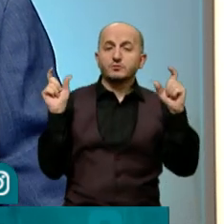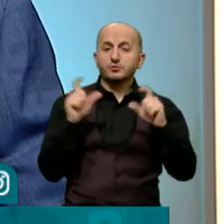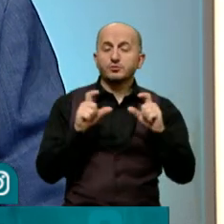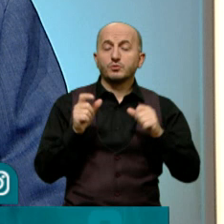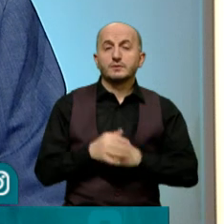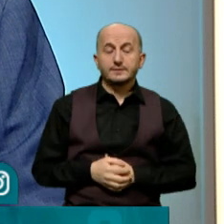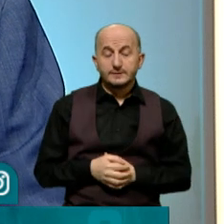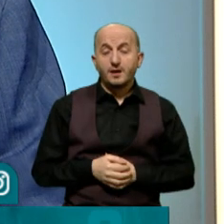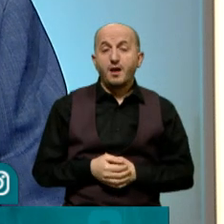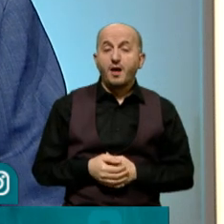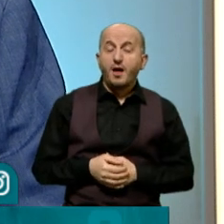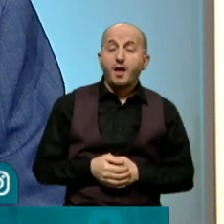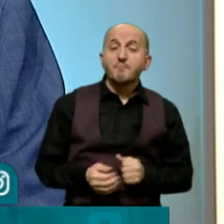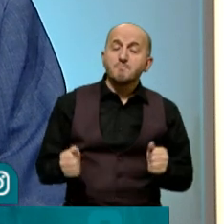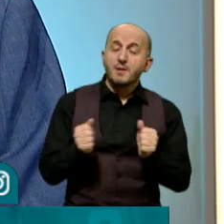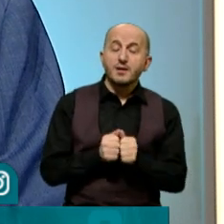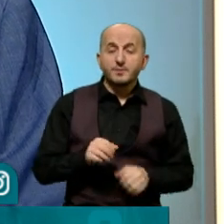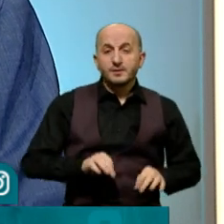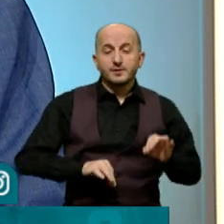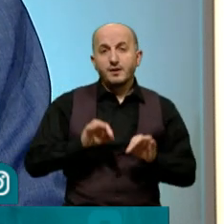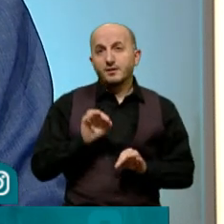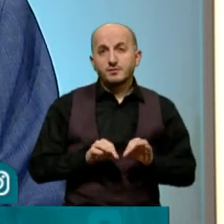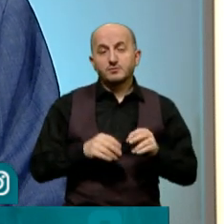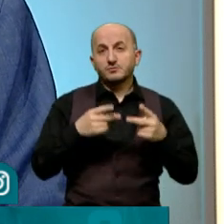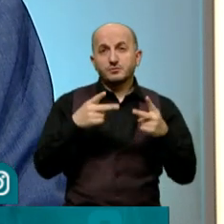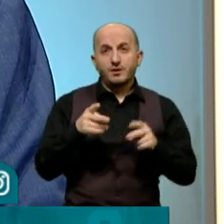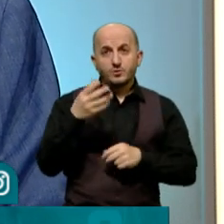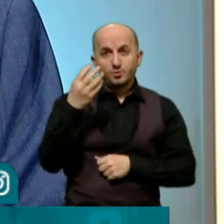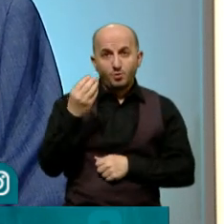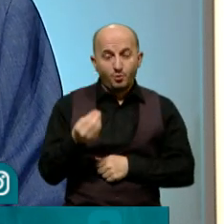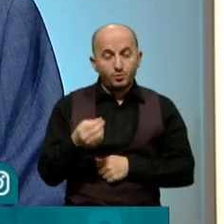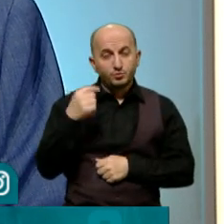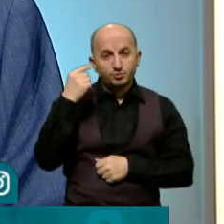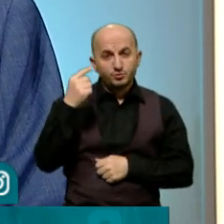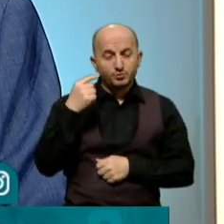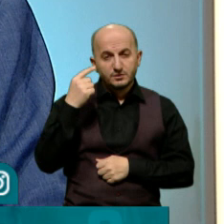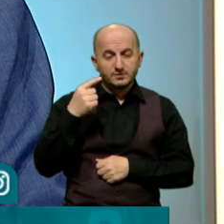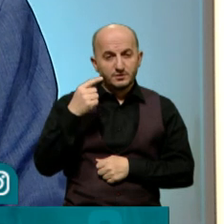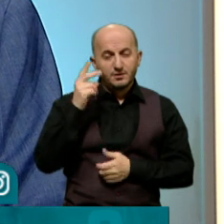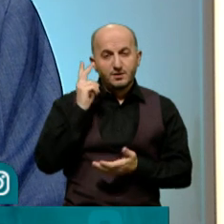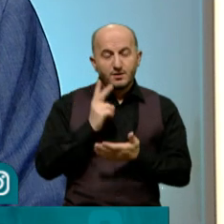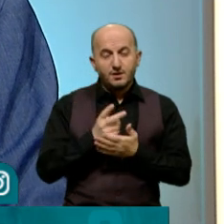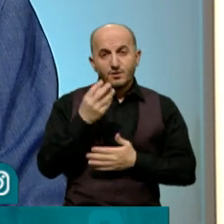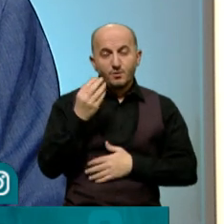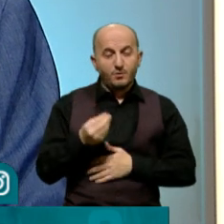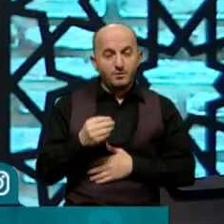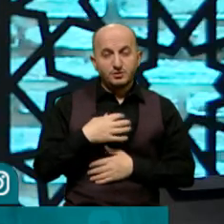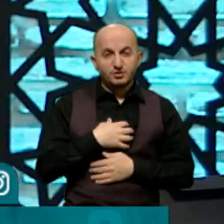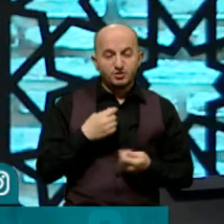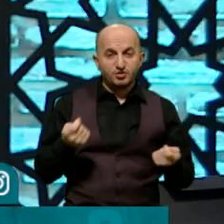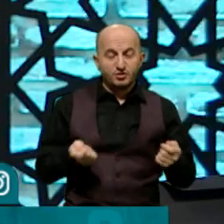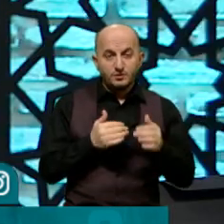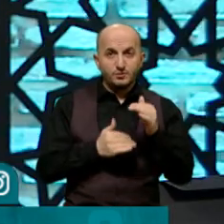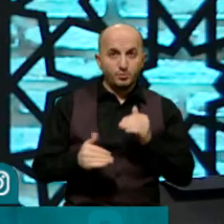bu olayları birlikte değerlendirerek caiz olduğu kanaatini bir karar olarak Din İşleri Yüksek